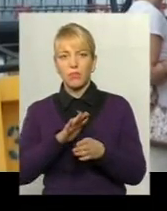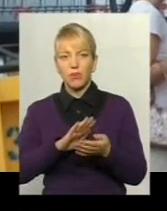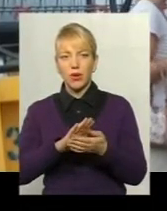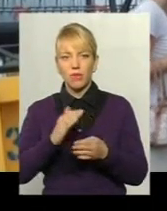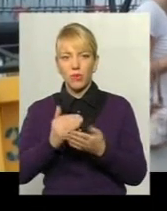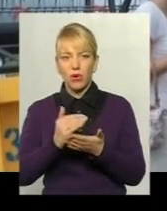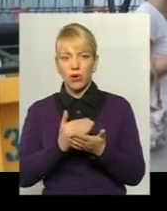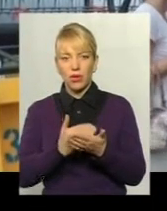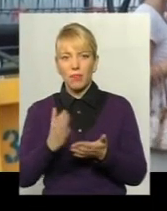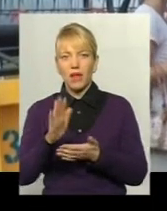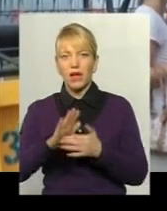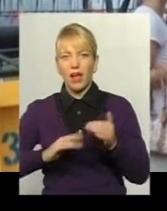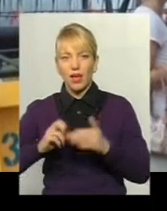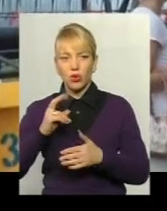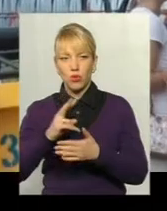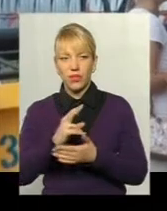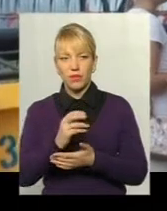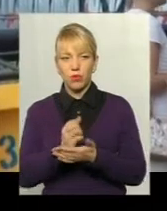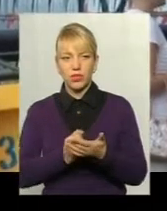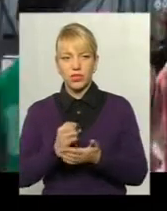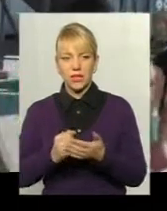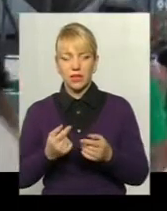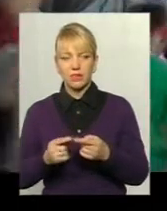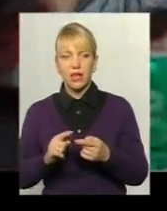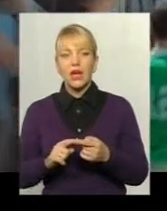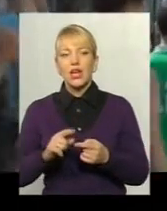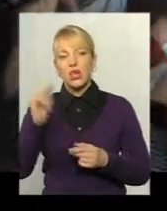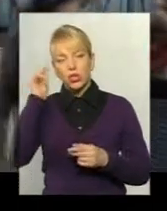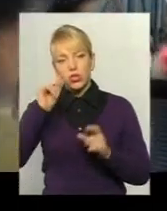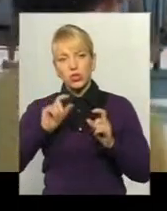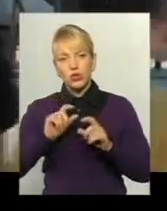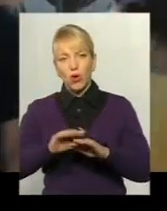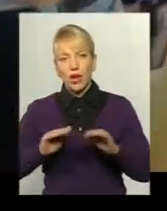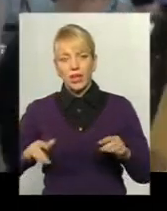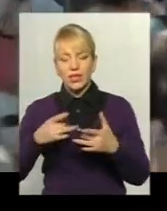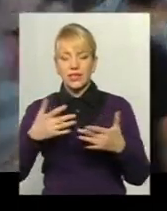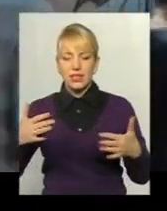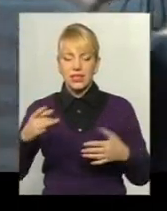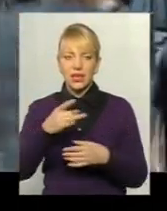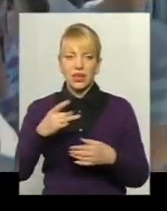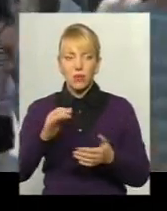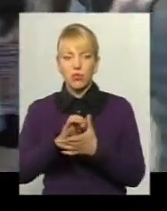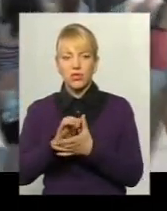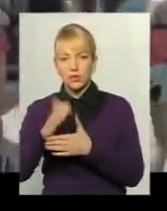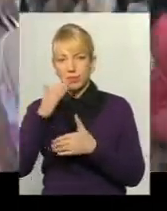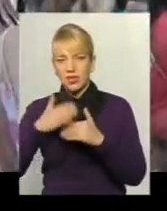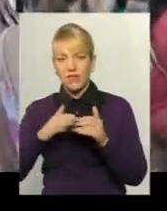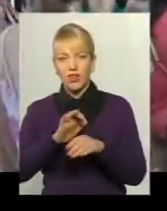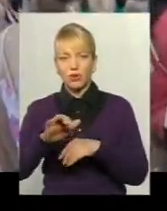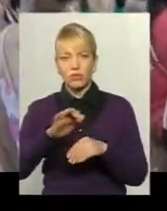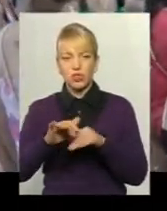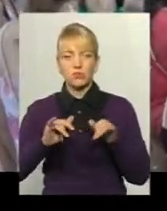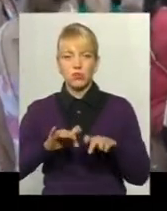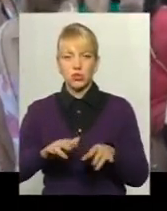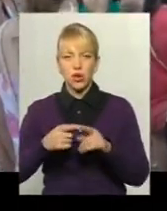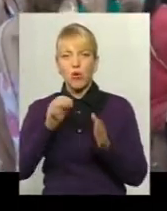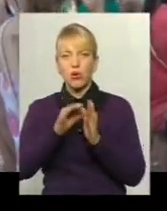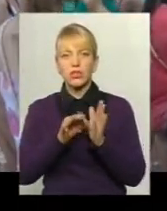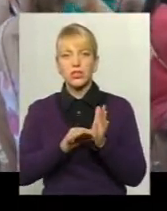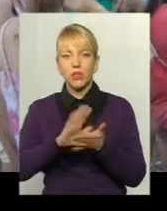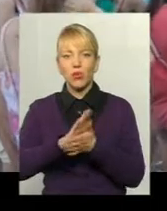основу становили екскурсії провідними сільгоспідприємствами. Школярі з різних районів познайомилися зблизька із виробничими процесами, оцінили умови